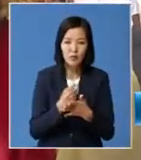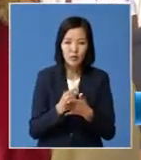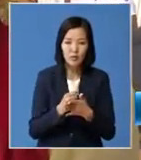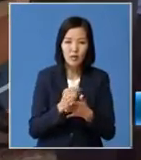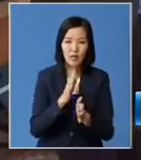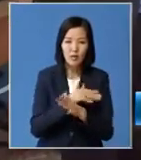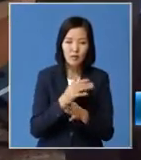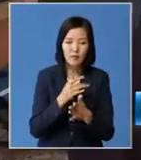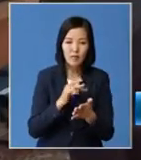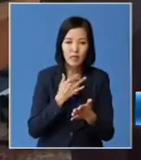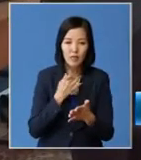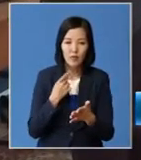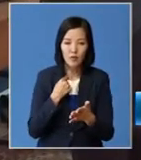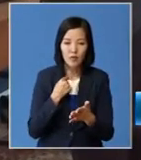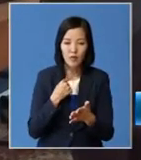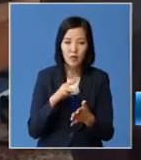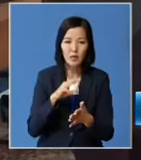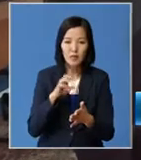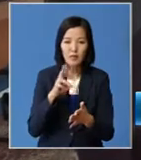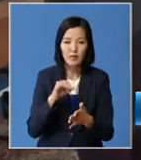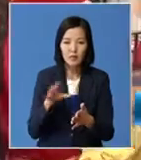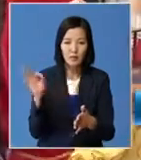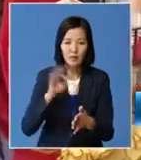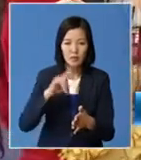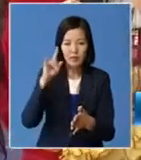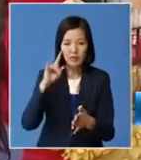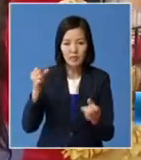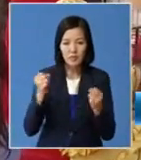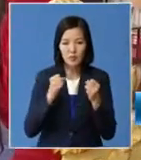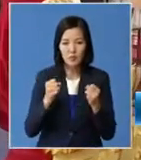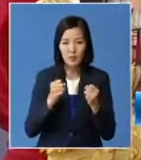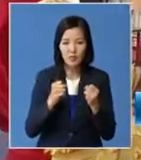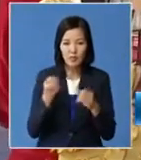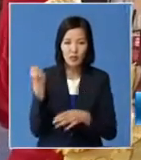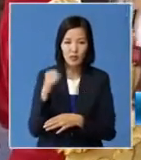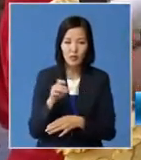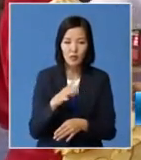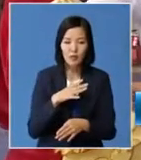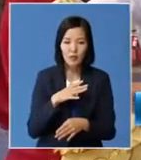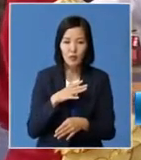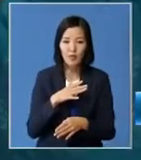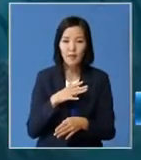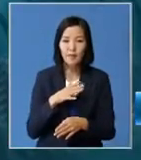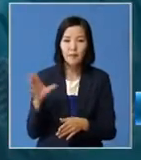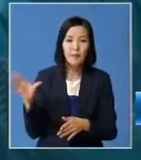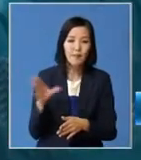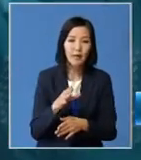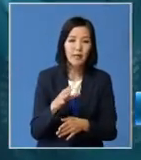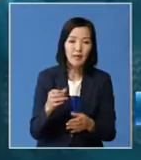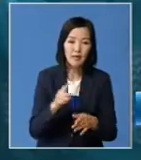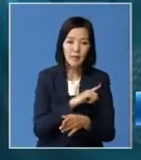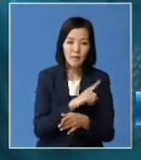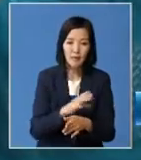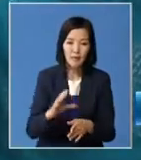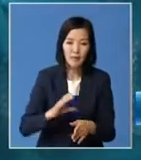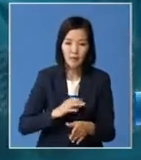Қапшағай, Талдықорған қалалары мен Маңғыстау, Шығыс Қазақстан өңірінің спортшылары да үздіктер қатарынан көрінді. Жеңімпаз және жүлдегер атанған балуандар медаль,